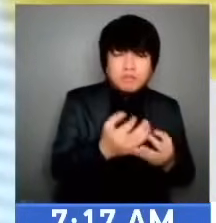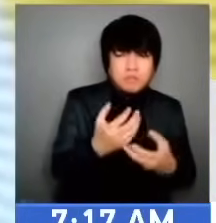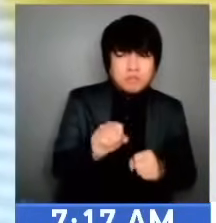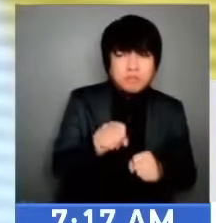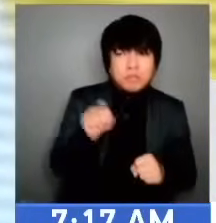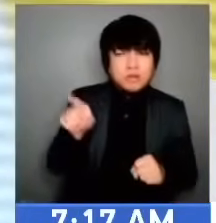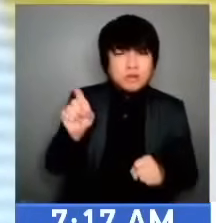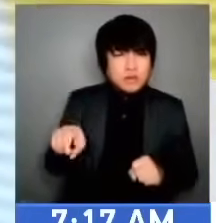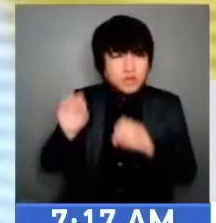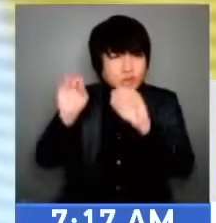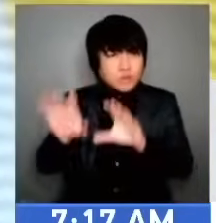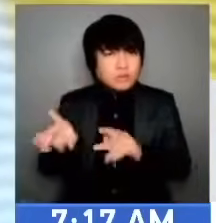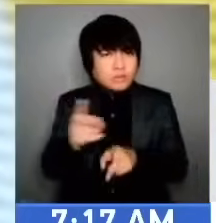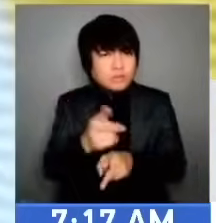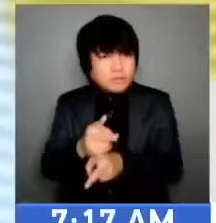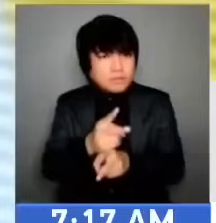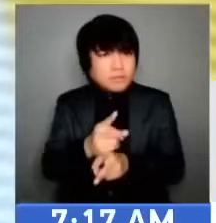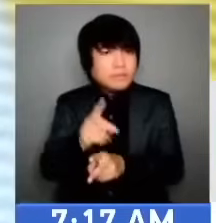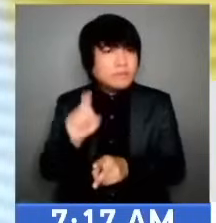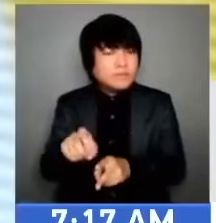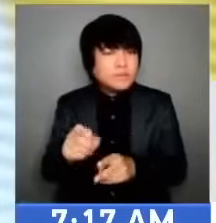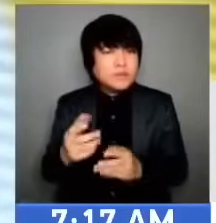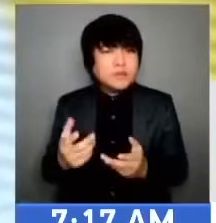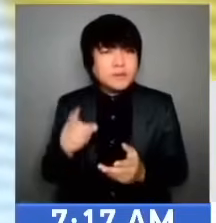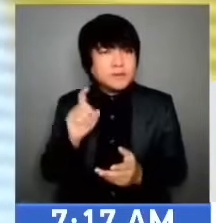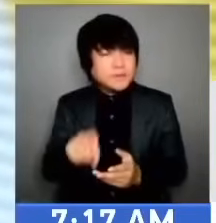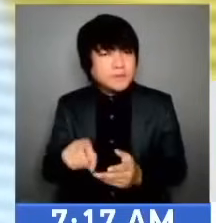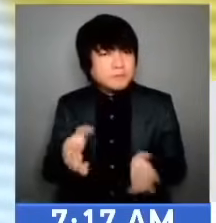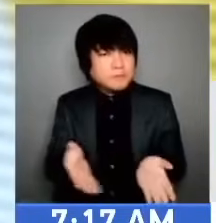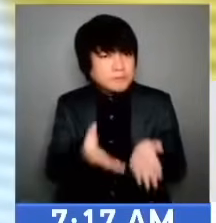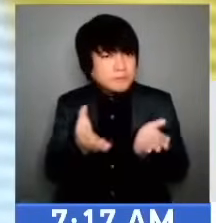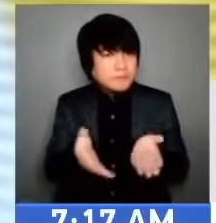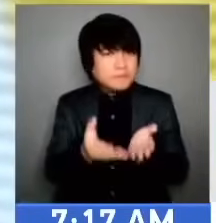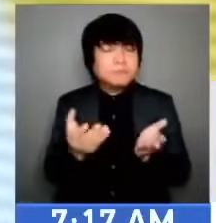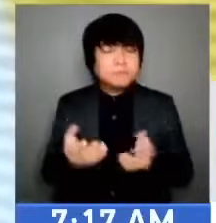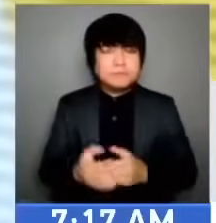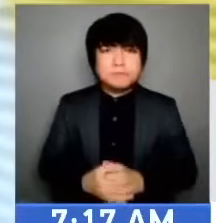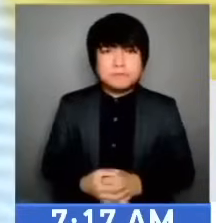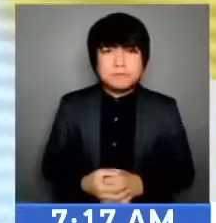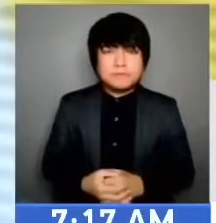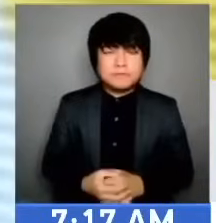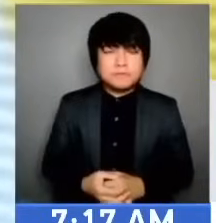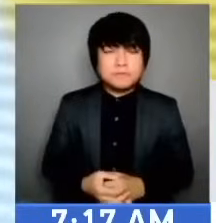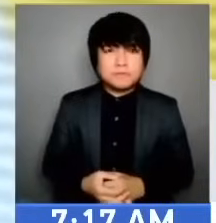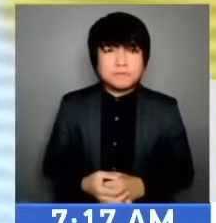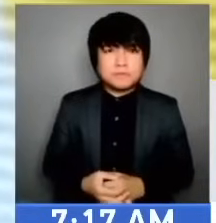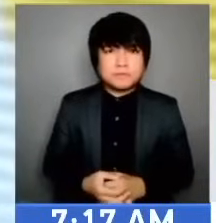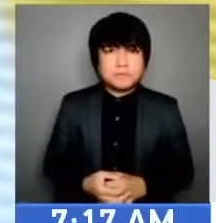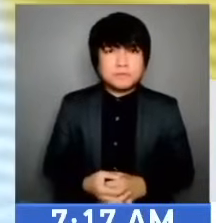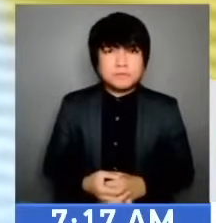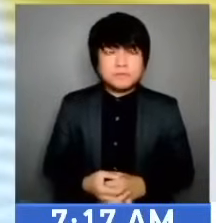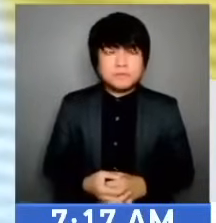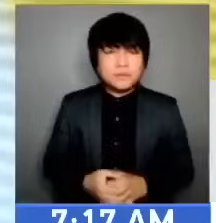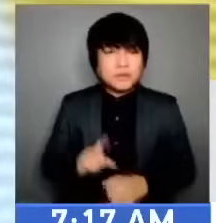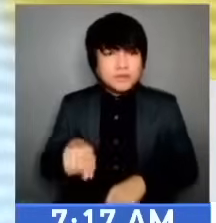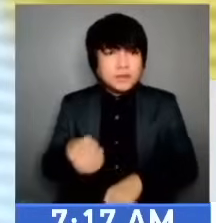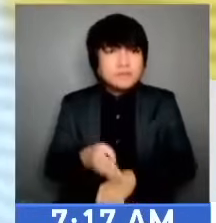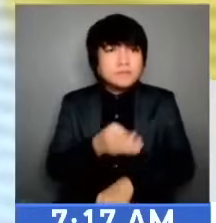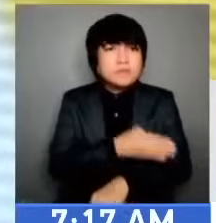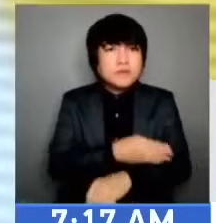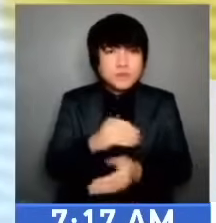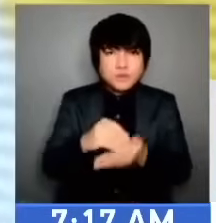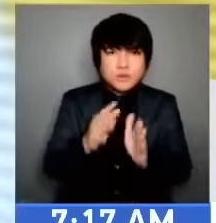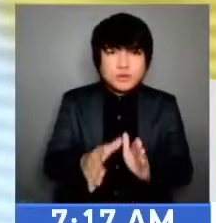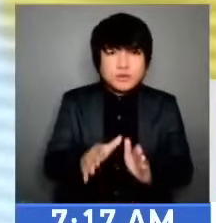them. You are supposed to mold them into the best citizens that we